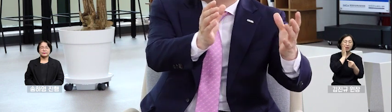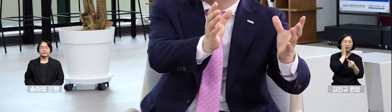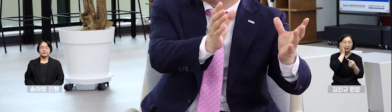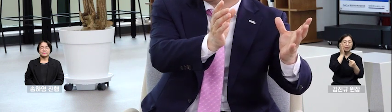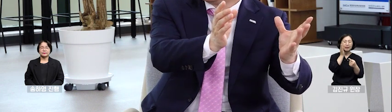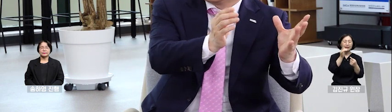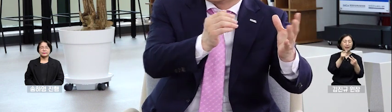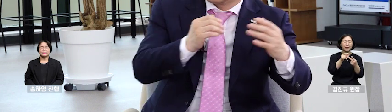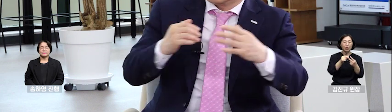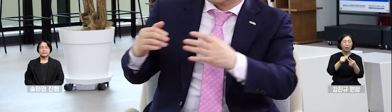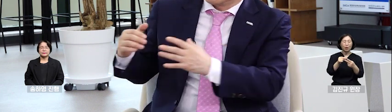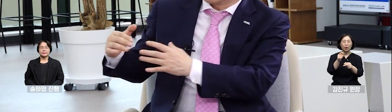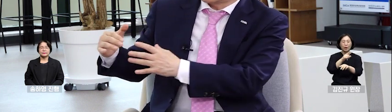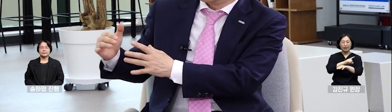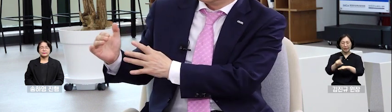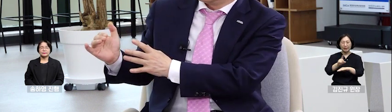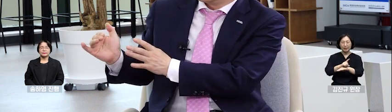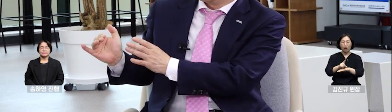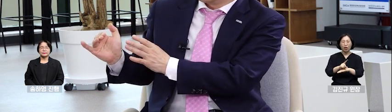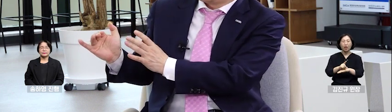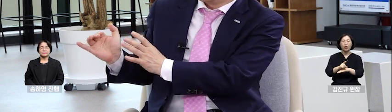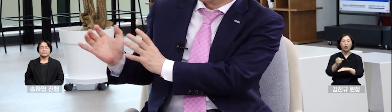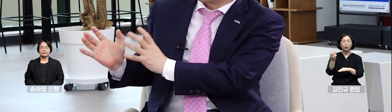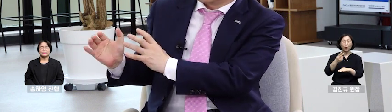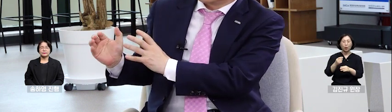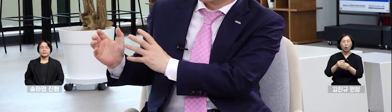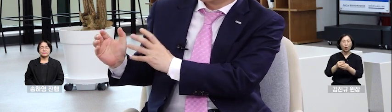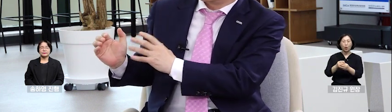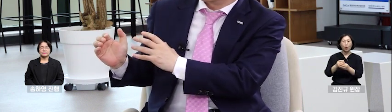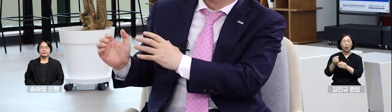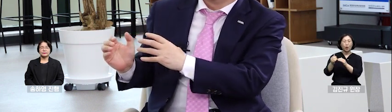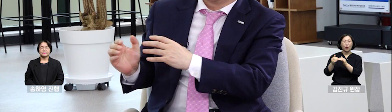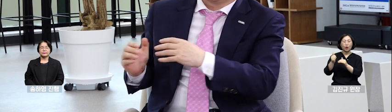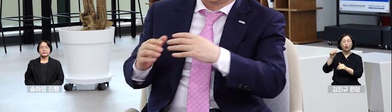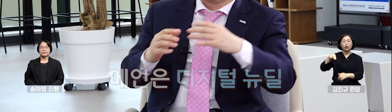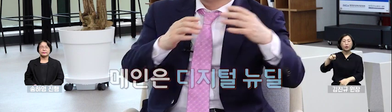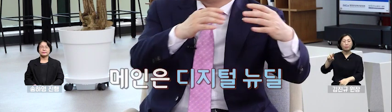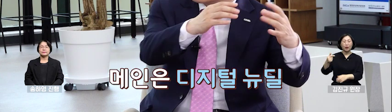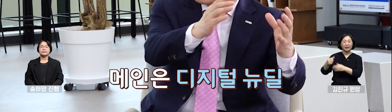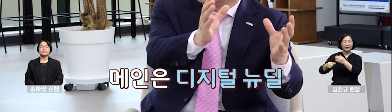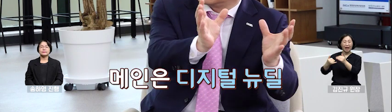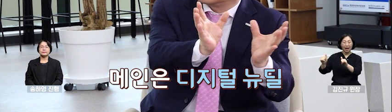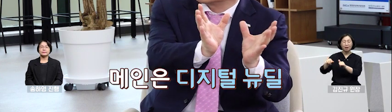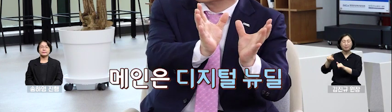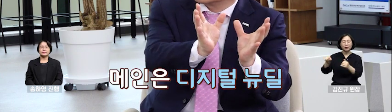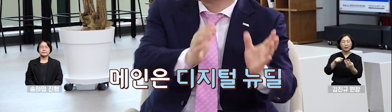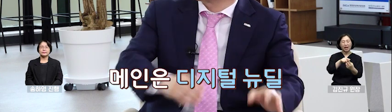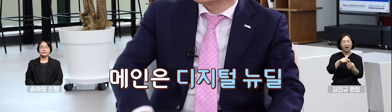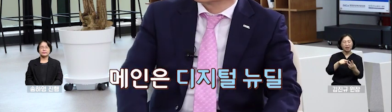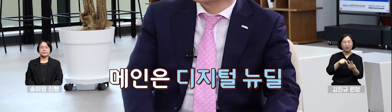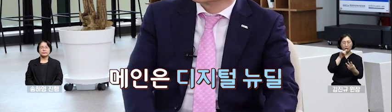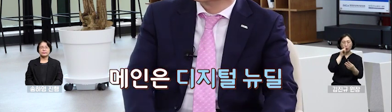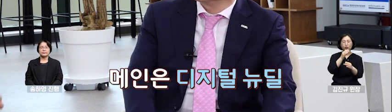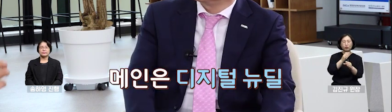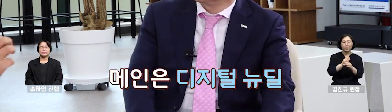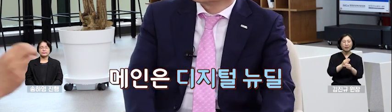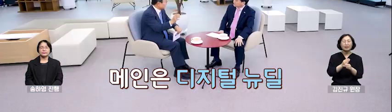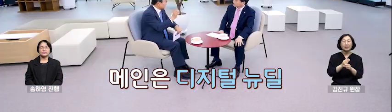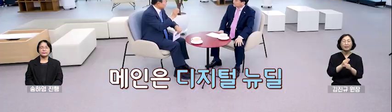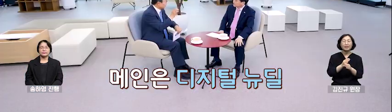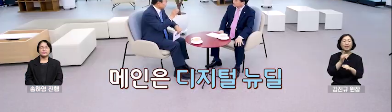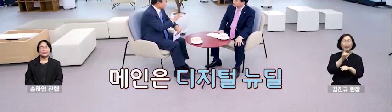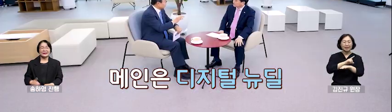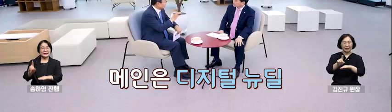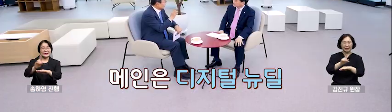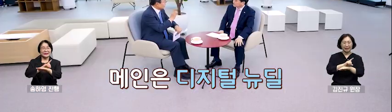쪽이고 어 최근에 뭐 또 다른 뭐 휴먼 쪽이 추가 된걸로 알고 있는데 메이는 디지털 초기 다 이렇게 보시겠습니다 그 t